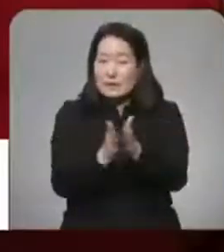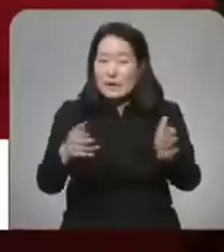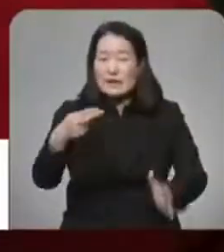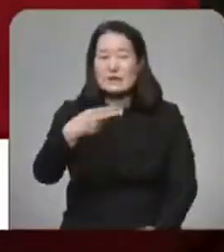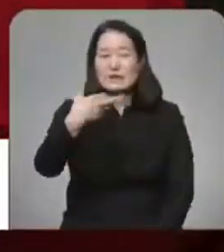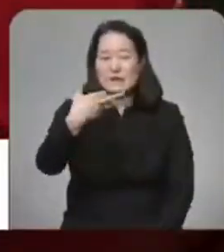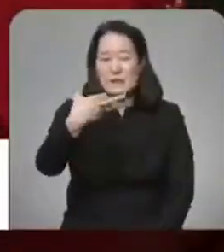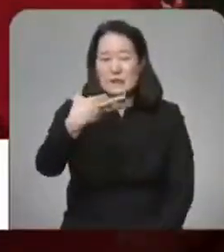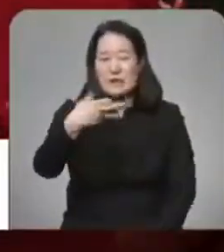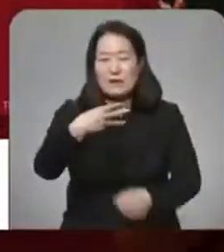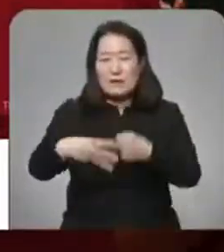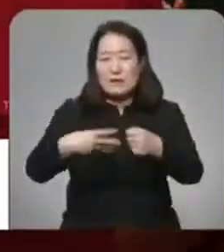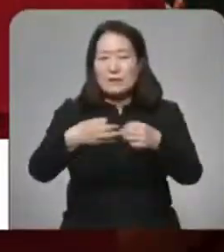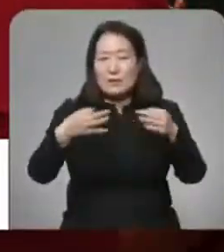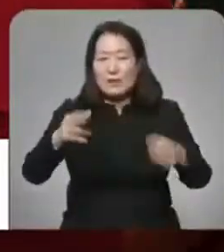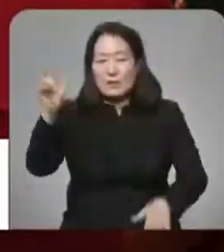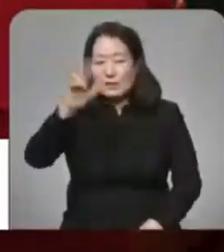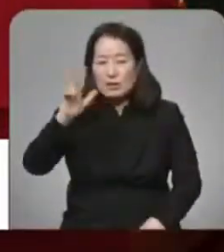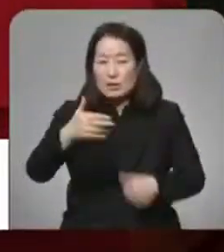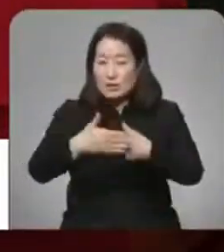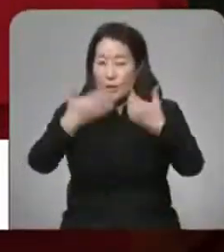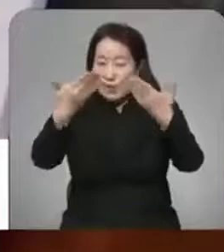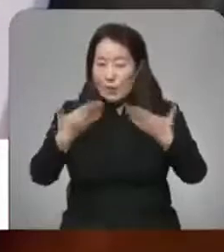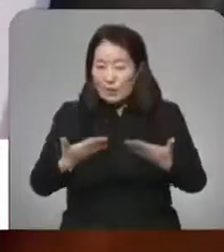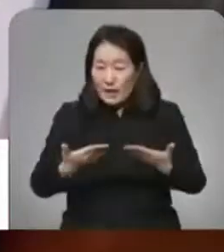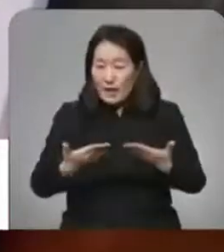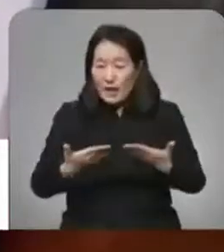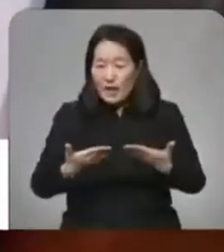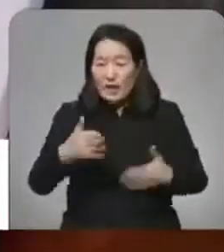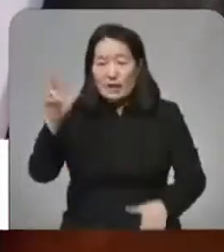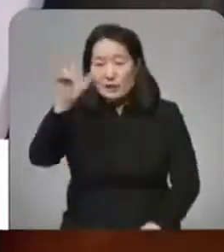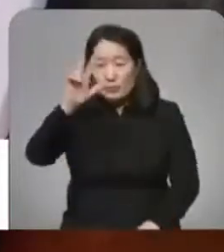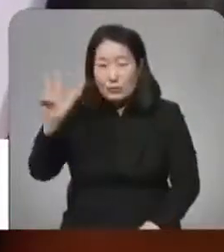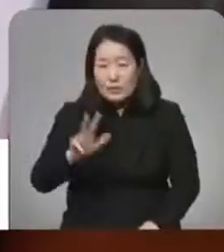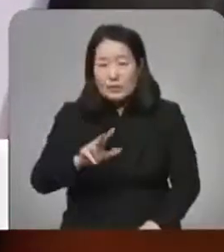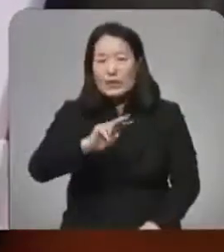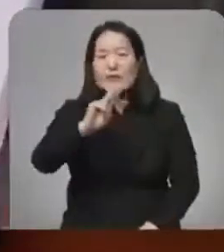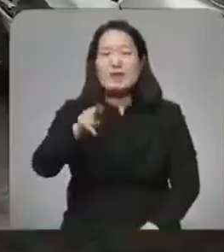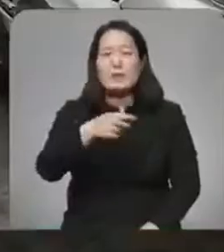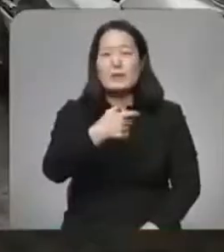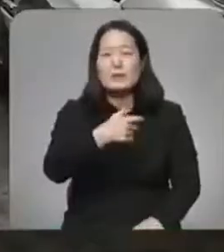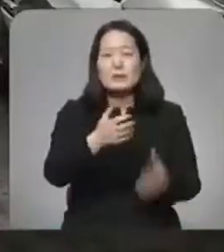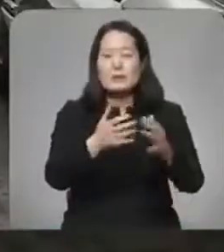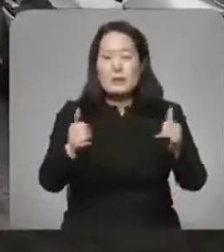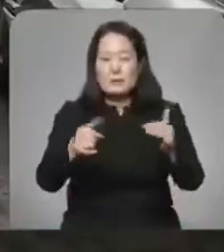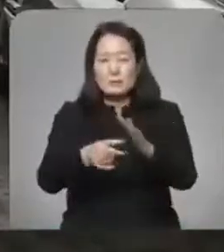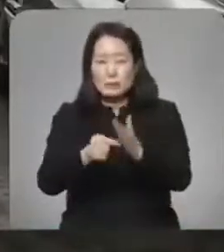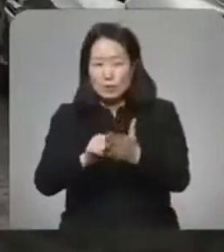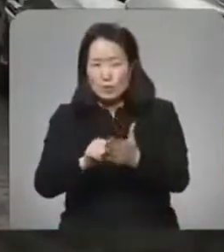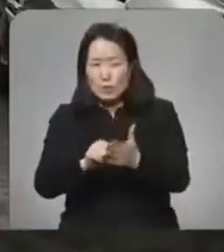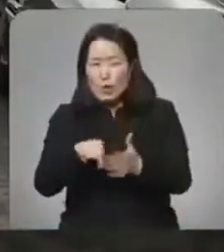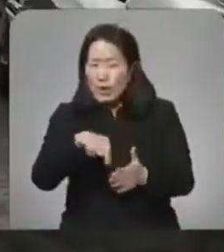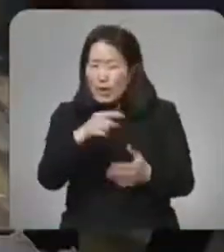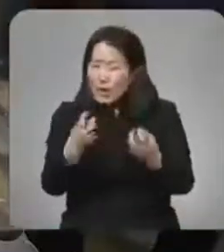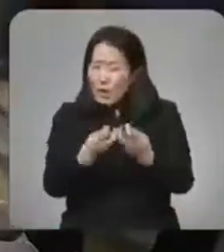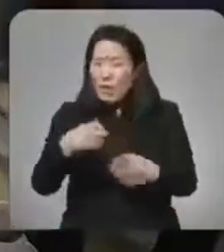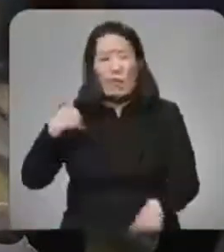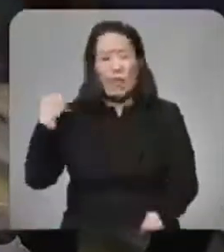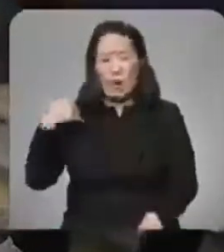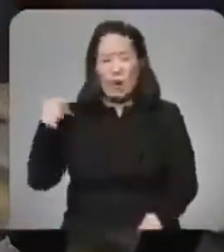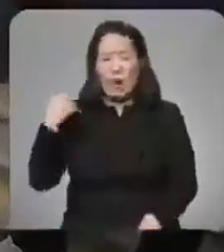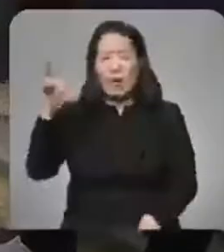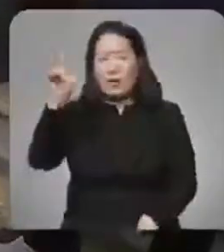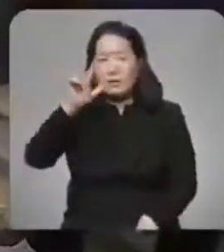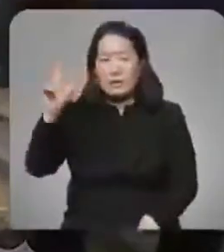시행됐지만 3년여간 전국에서 도움을 받은 치매 환자는 260여 명에 불과합니다. 제도가 잘 알려지지 않다 보니